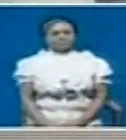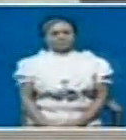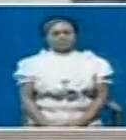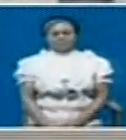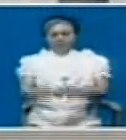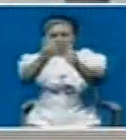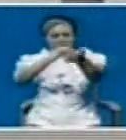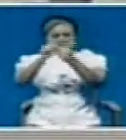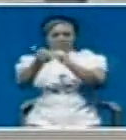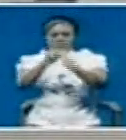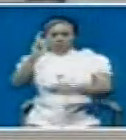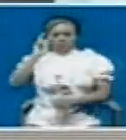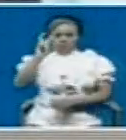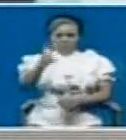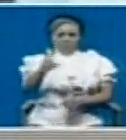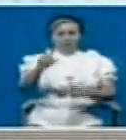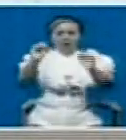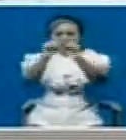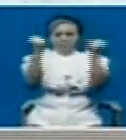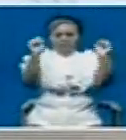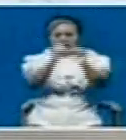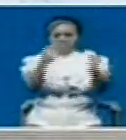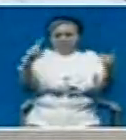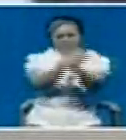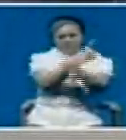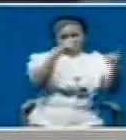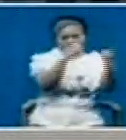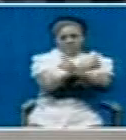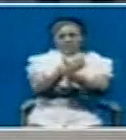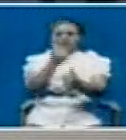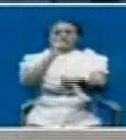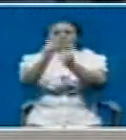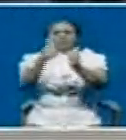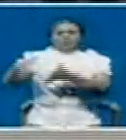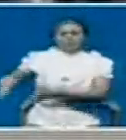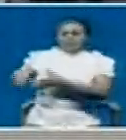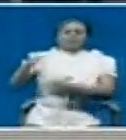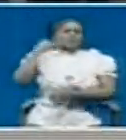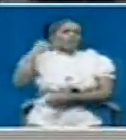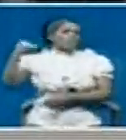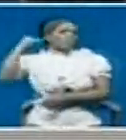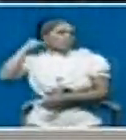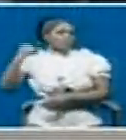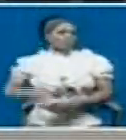Na michezoni tunaangazia matukio ya hapa kule kwenye mchezo wa raga huko Nakuru.